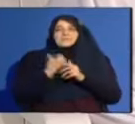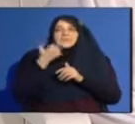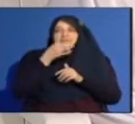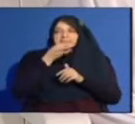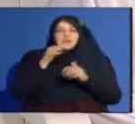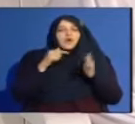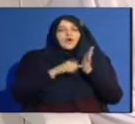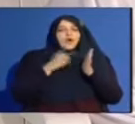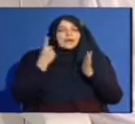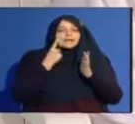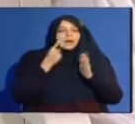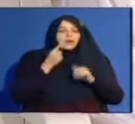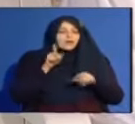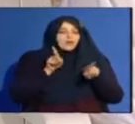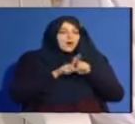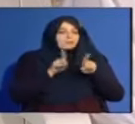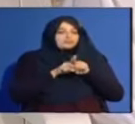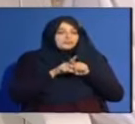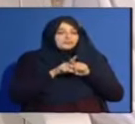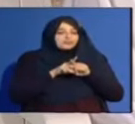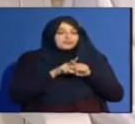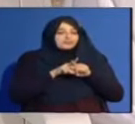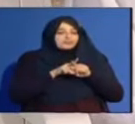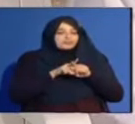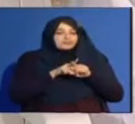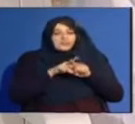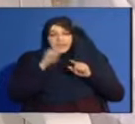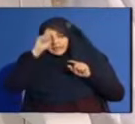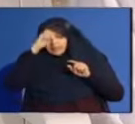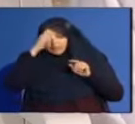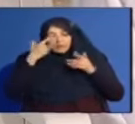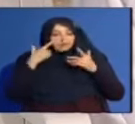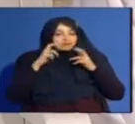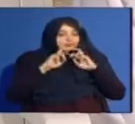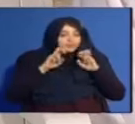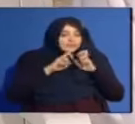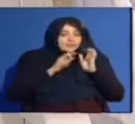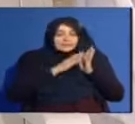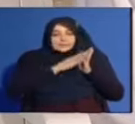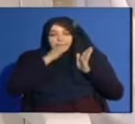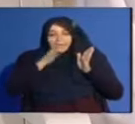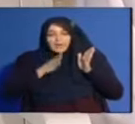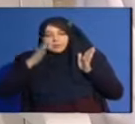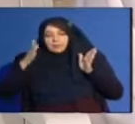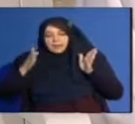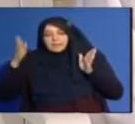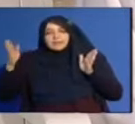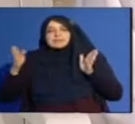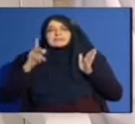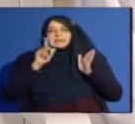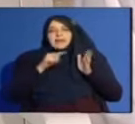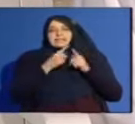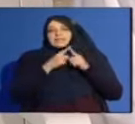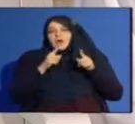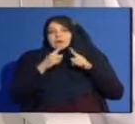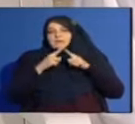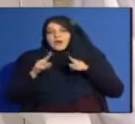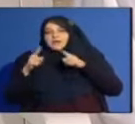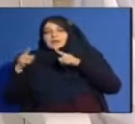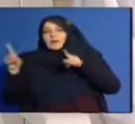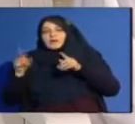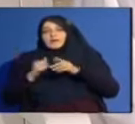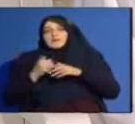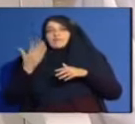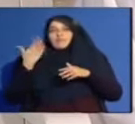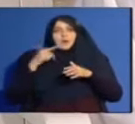المراحل يلاحظ اختلافا كبيرا. كبيرا نعم. يعني هناك في بعض المراحل نجد الأسرة